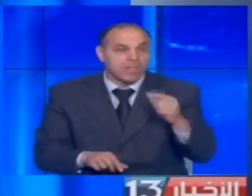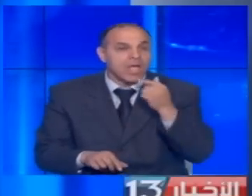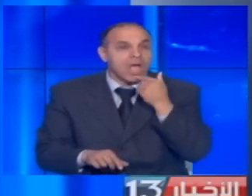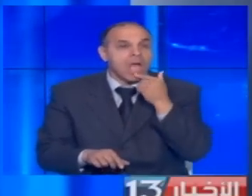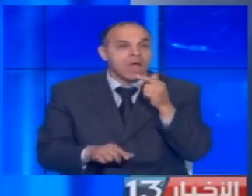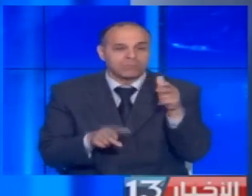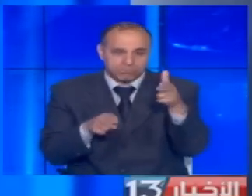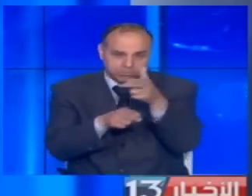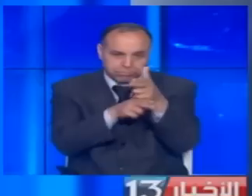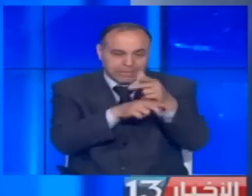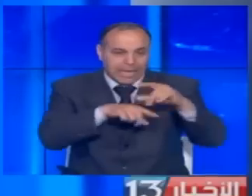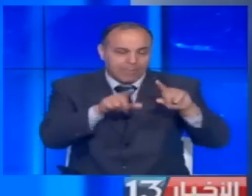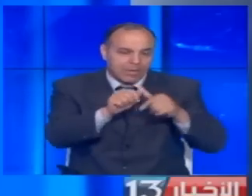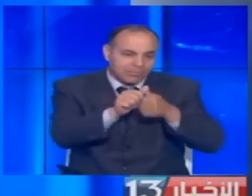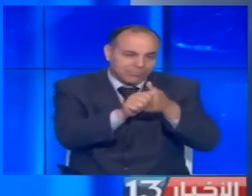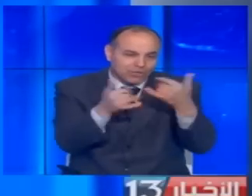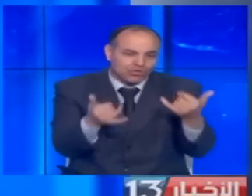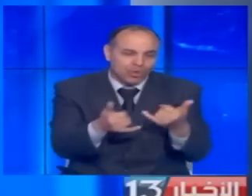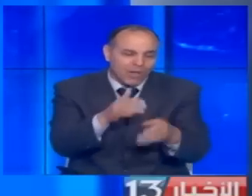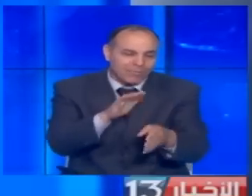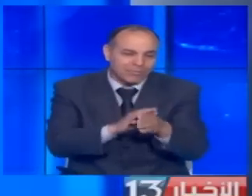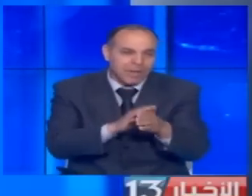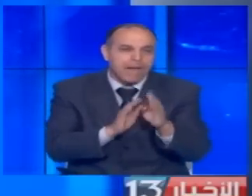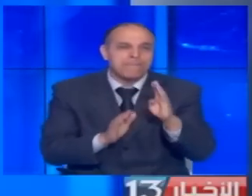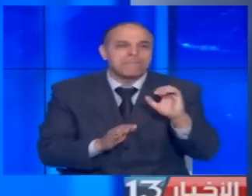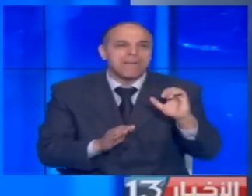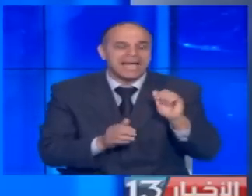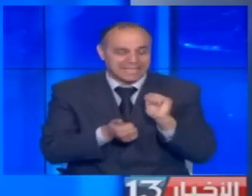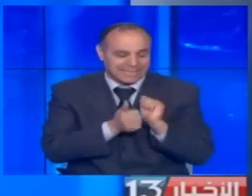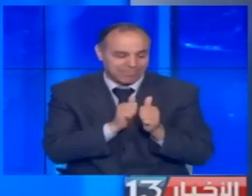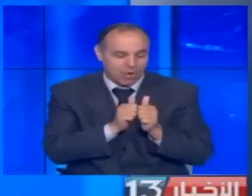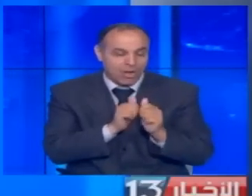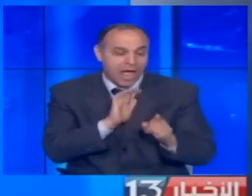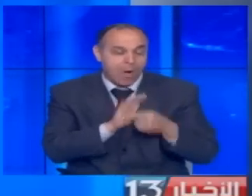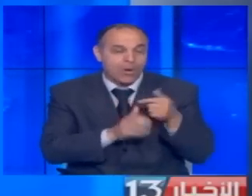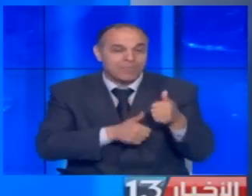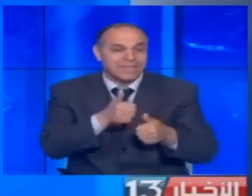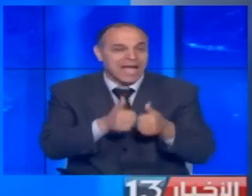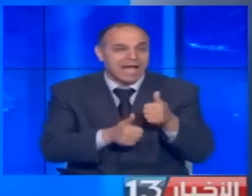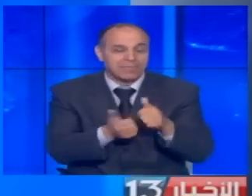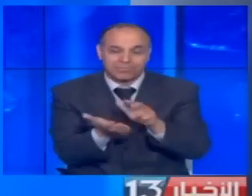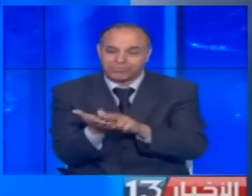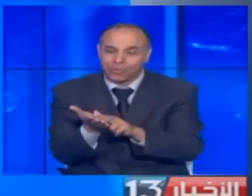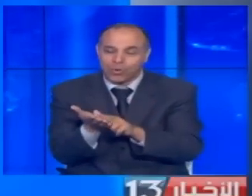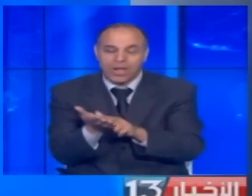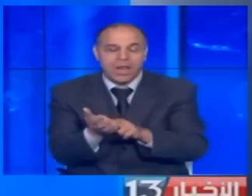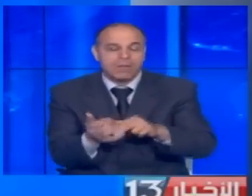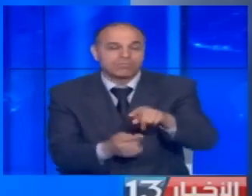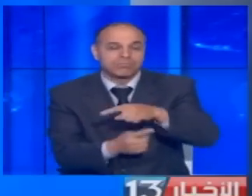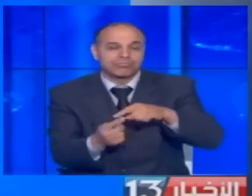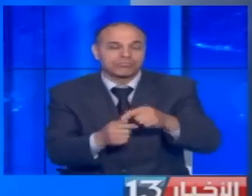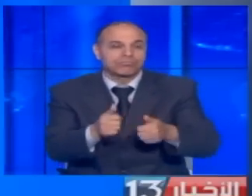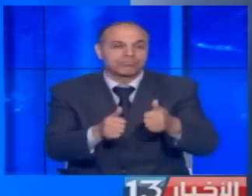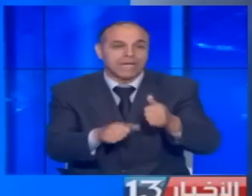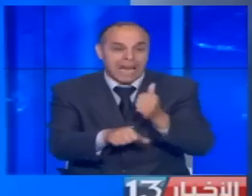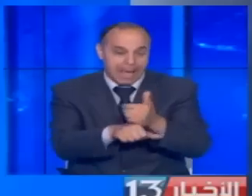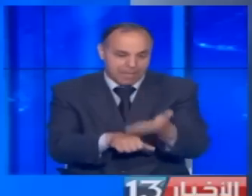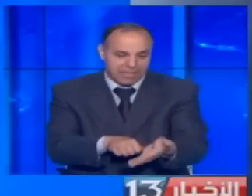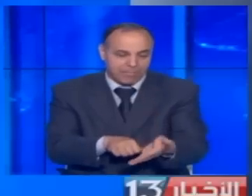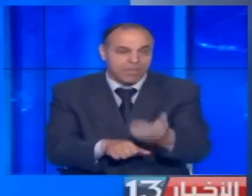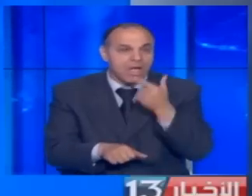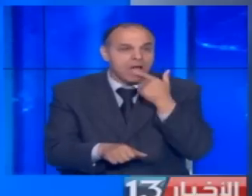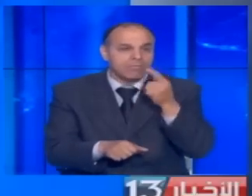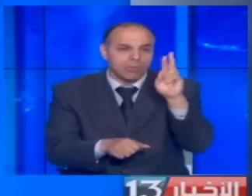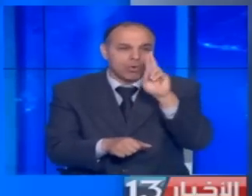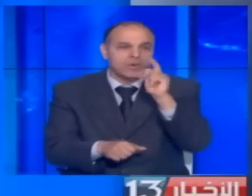كان الاخبار واكبت اجواء انطلاق الباك سبور وهو اول الامتحانات التطبيقيه للدور الرئيسي للسنه الحاليه في